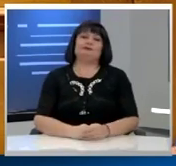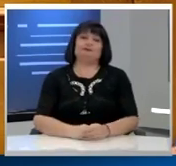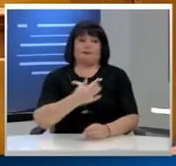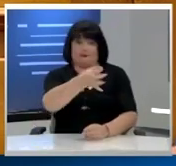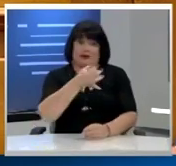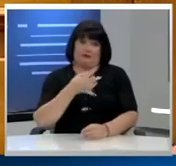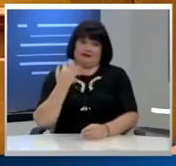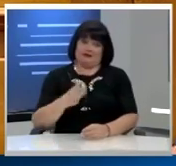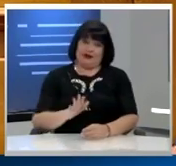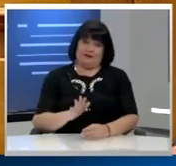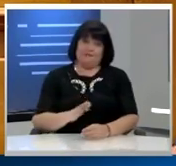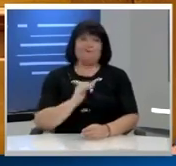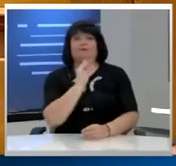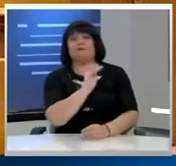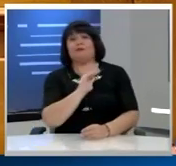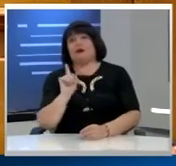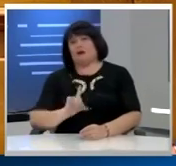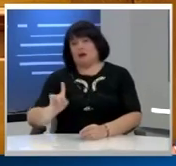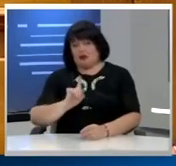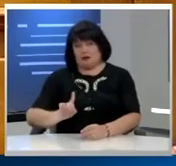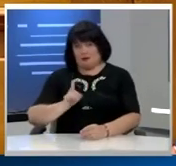Μας είπατε, κύριε Μητσοτάκη,